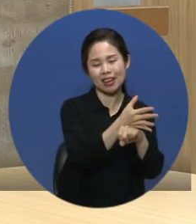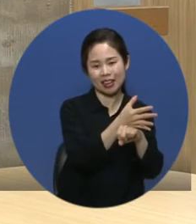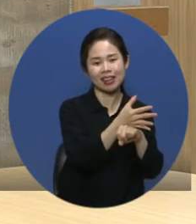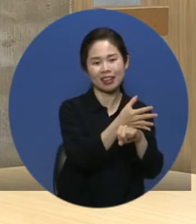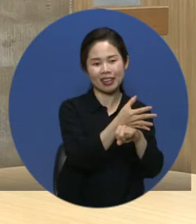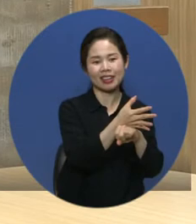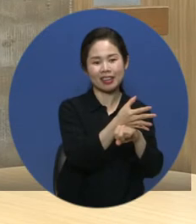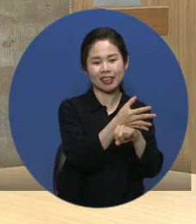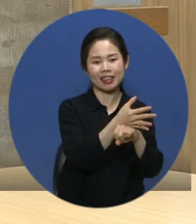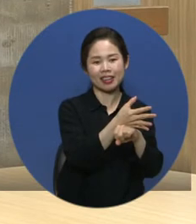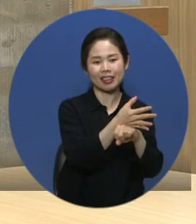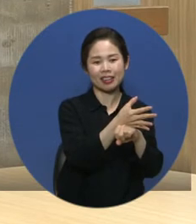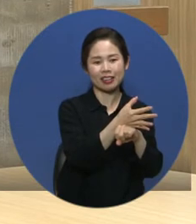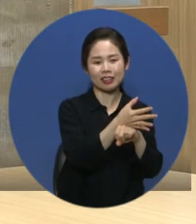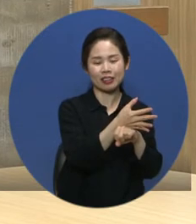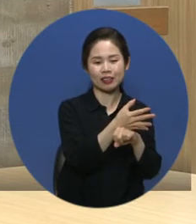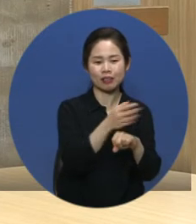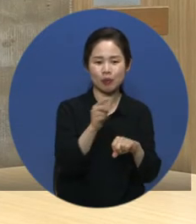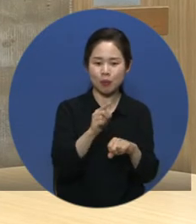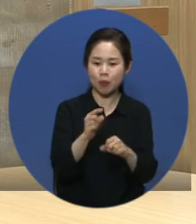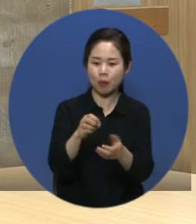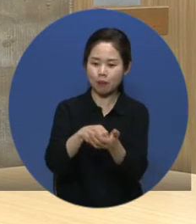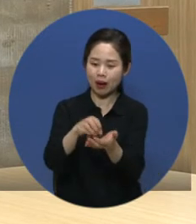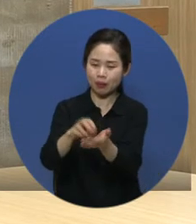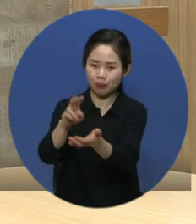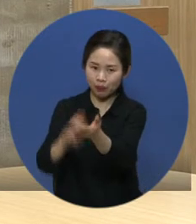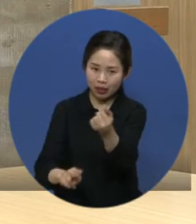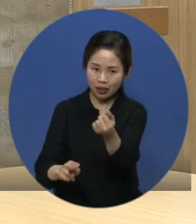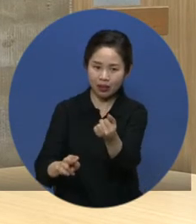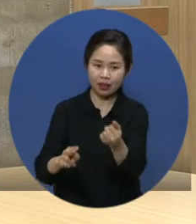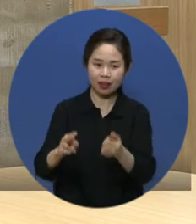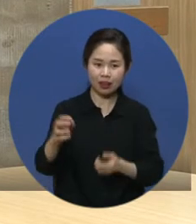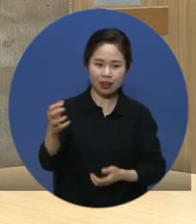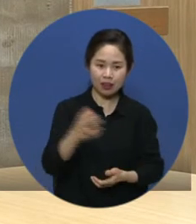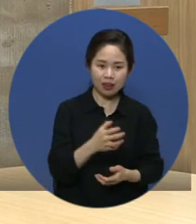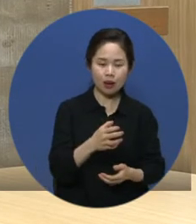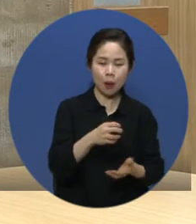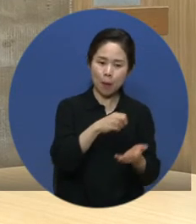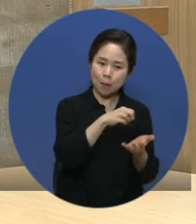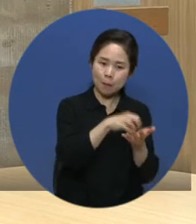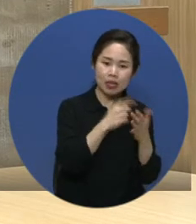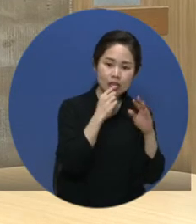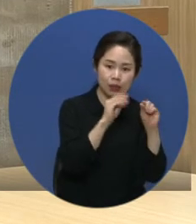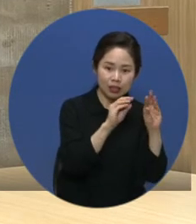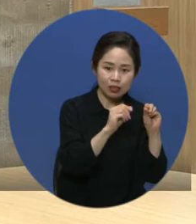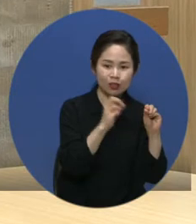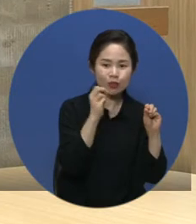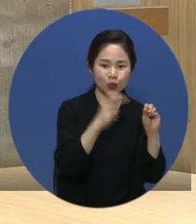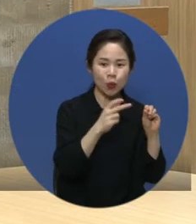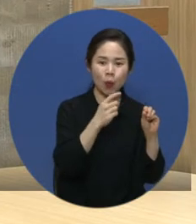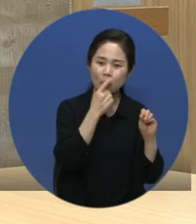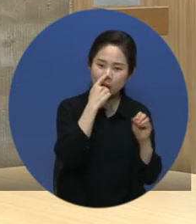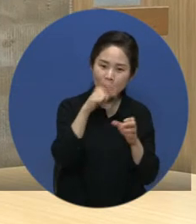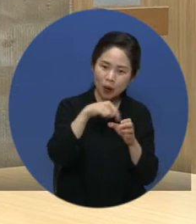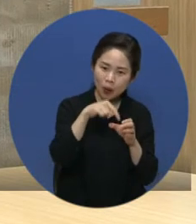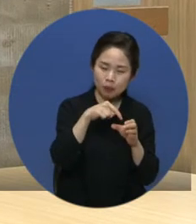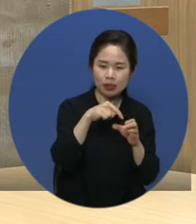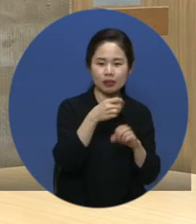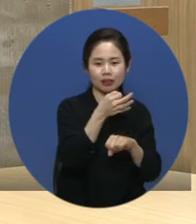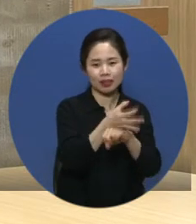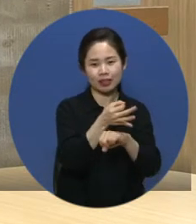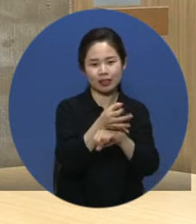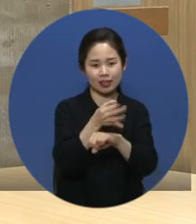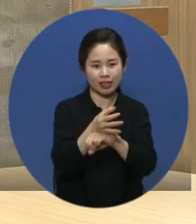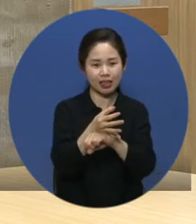따라서 다시 또 제과 제빵이나 원두 커피에 필요한 원재료를 다시 구입하는 비용. 그게